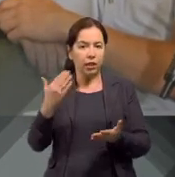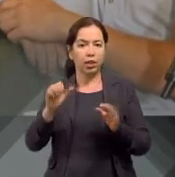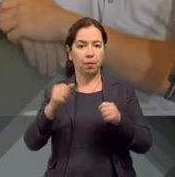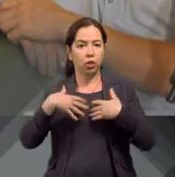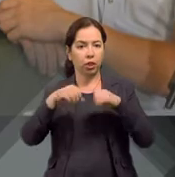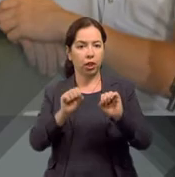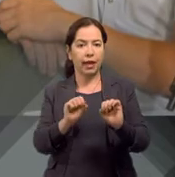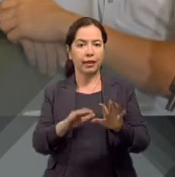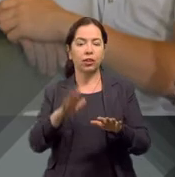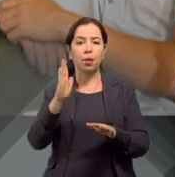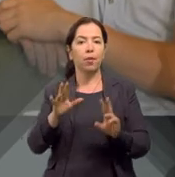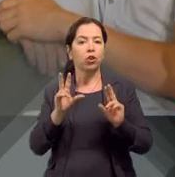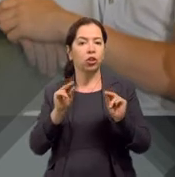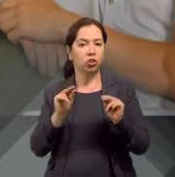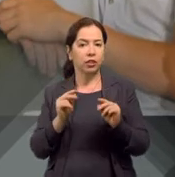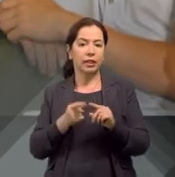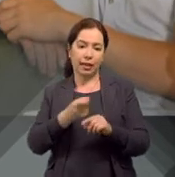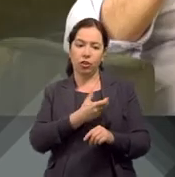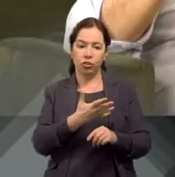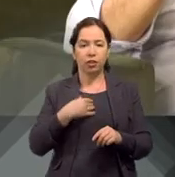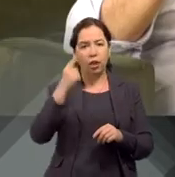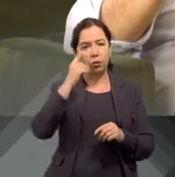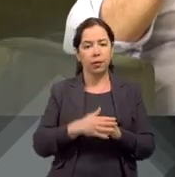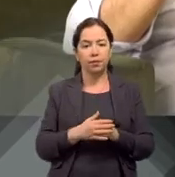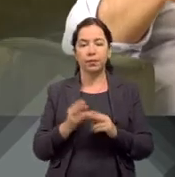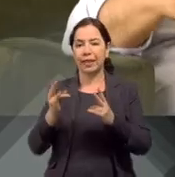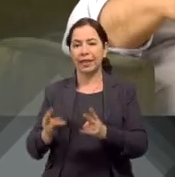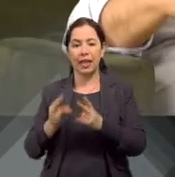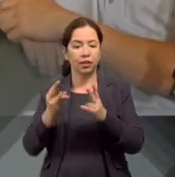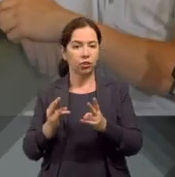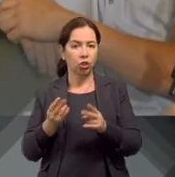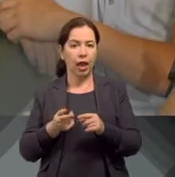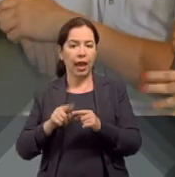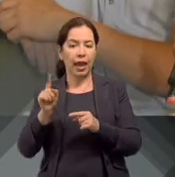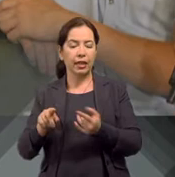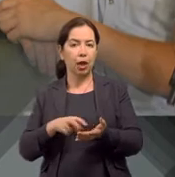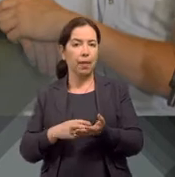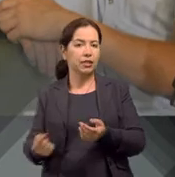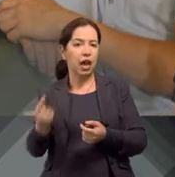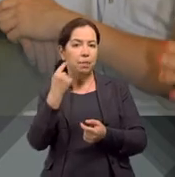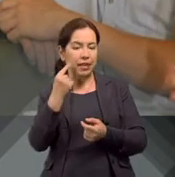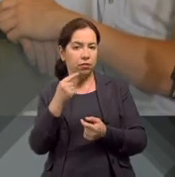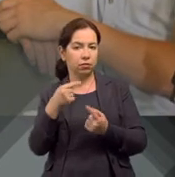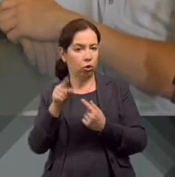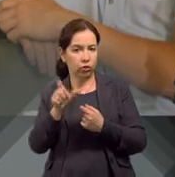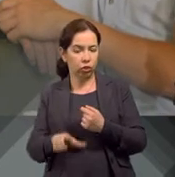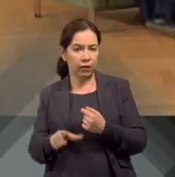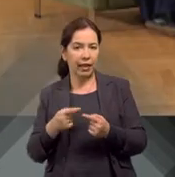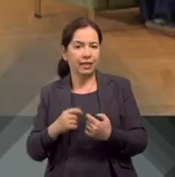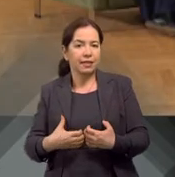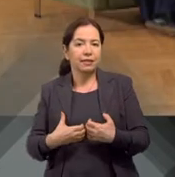будешь счастлив от того, что ты отдаешь. Вот это щедрость, мне кажется. Нежность, как мы говорили, это боязнь обидеть человека, да? Вот как вы говорили, страх